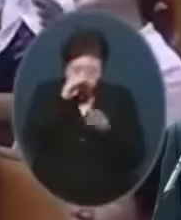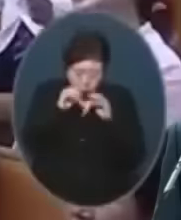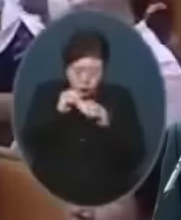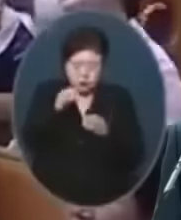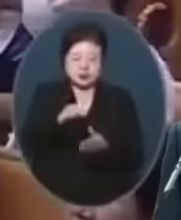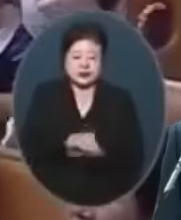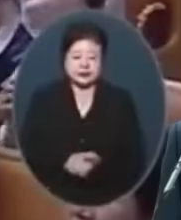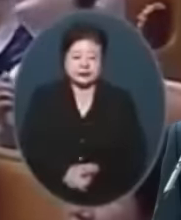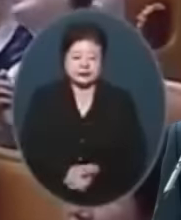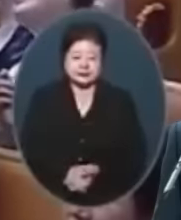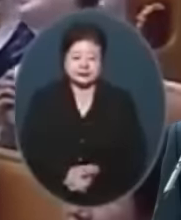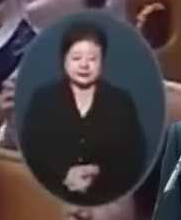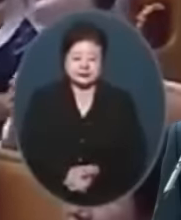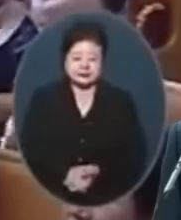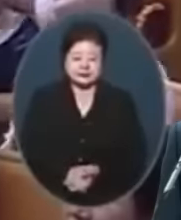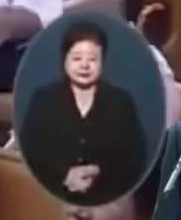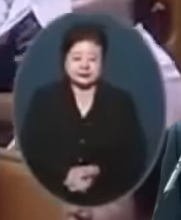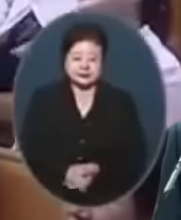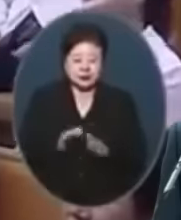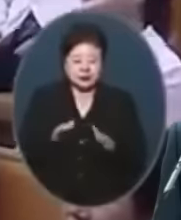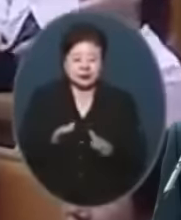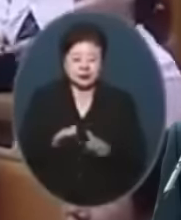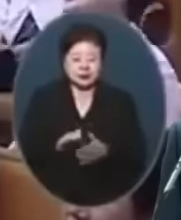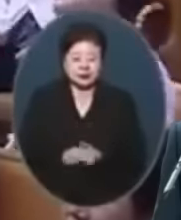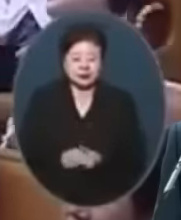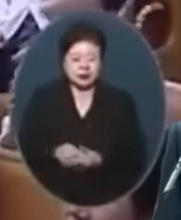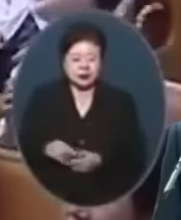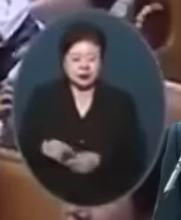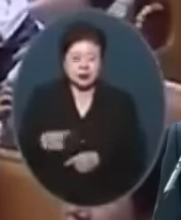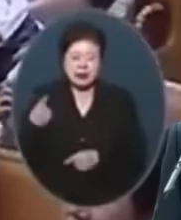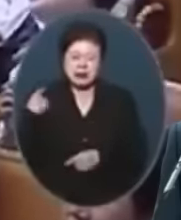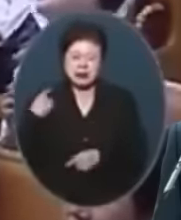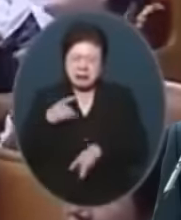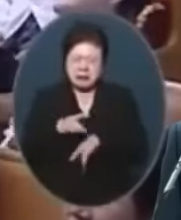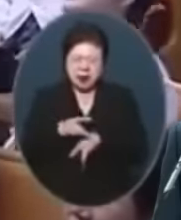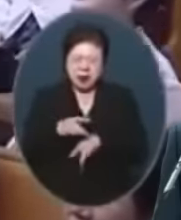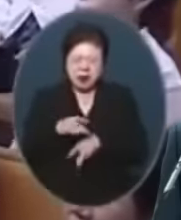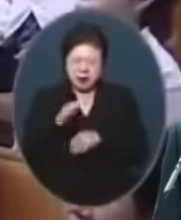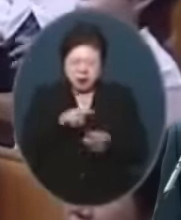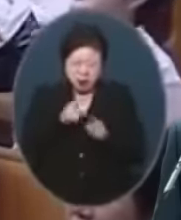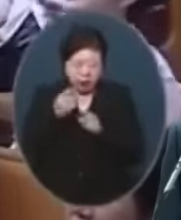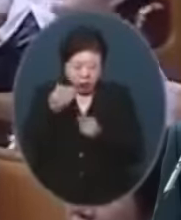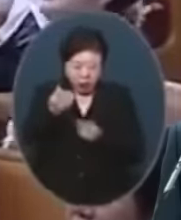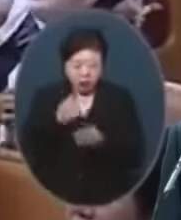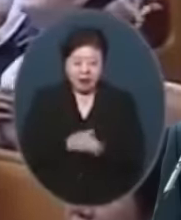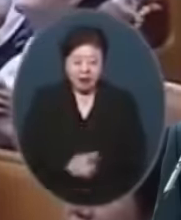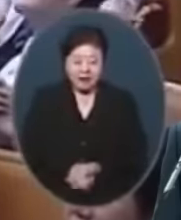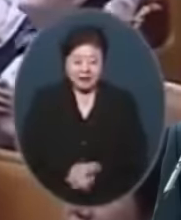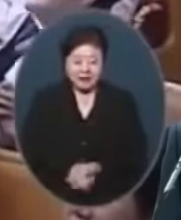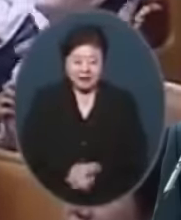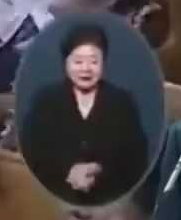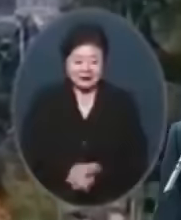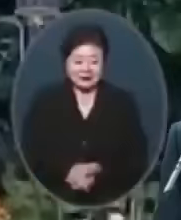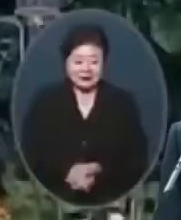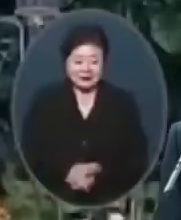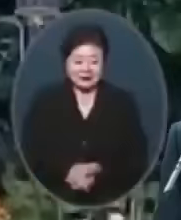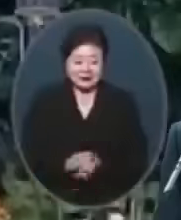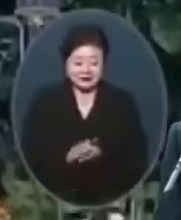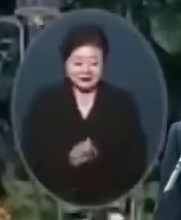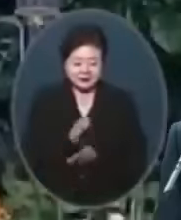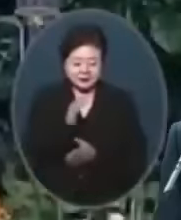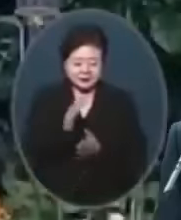고쳐주셨다고 말씀하셨습니다. 오늘도 등뼈가 아픈 사람이 나음을 입었다고 주님께서 말씀하십니다.